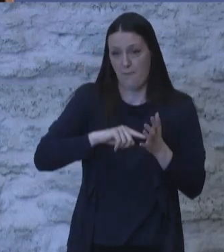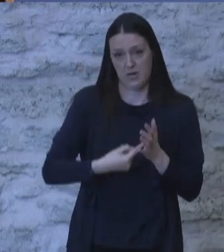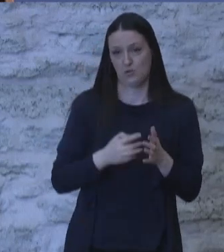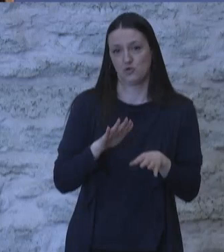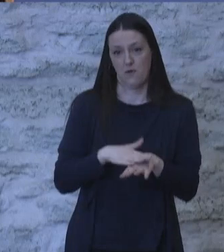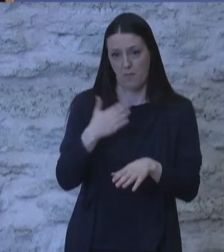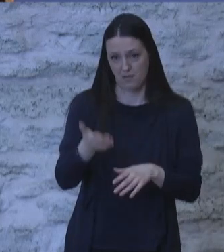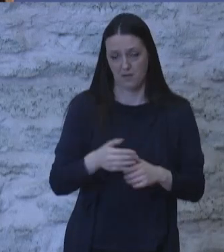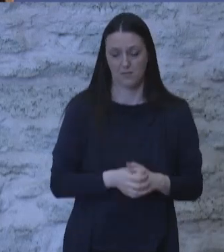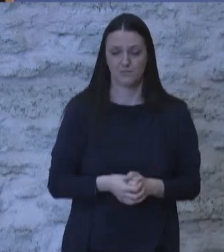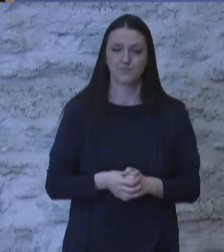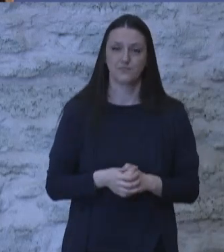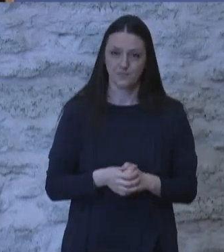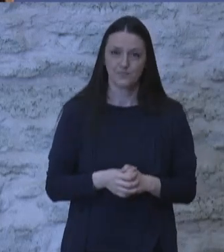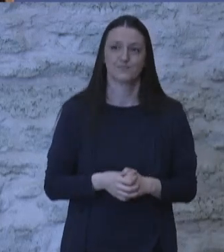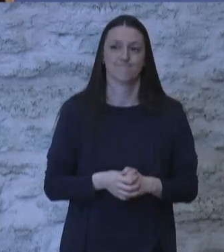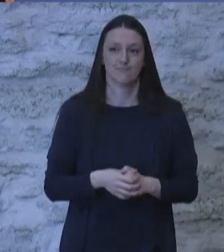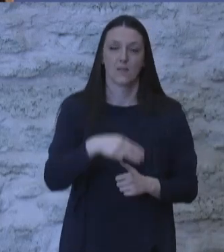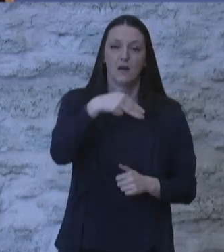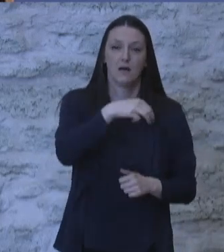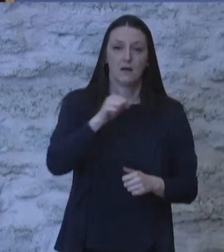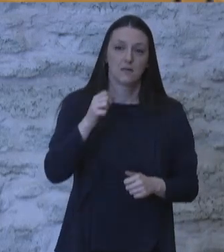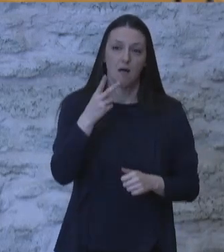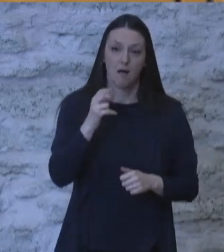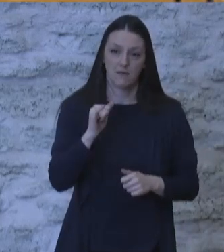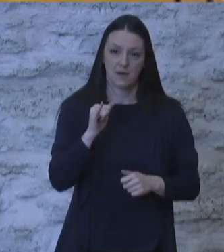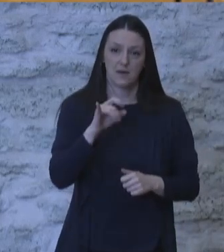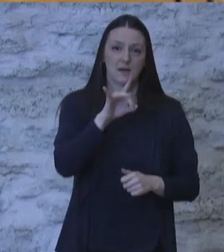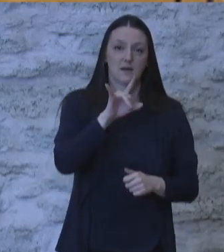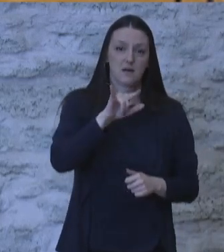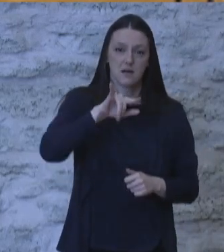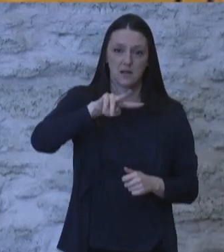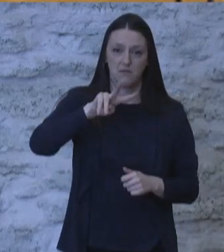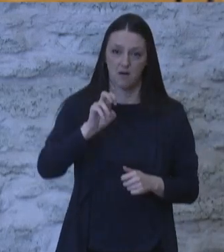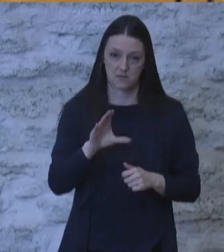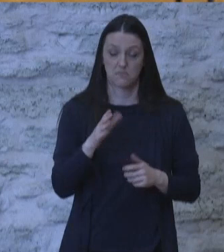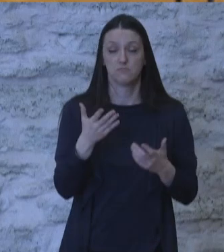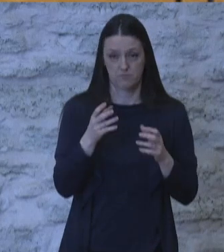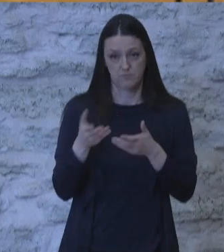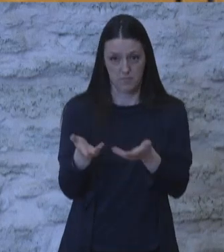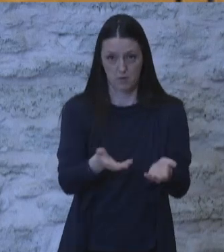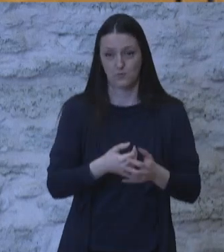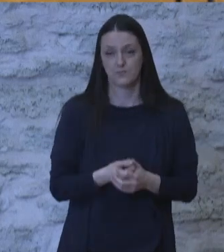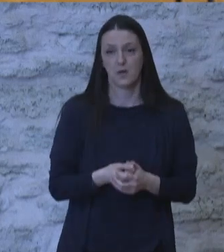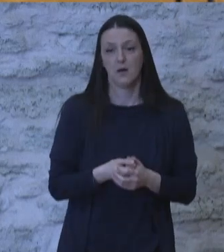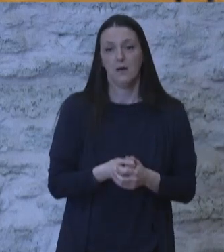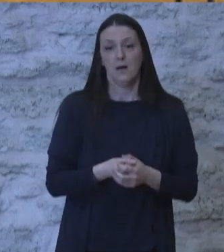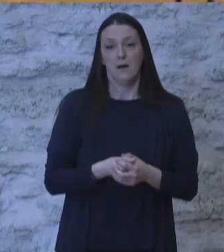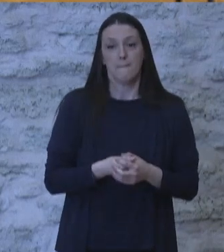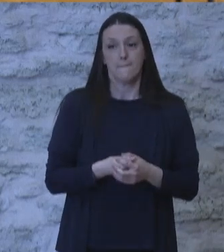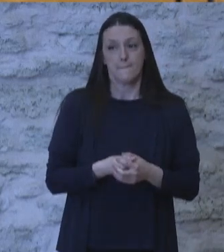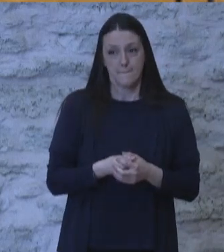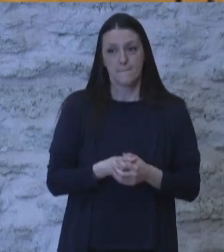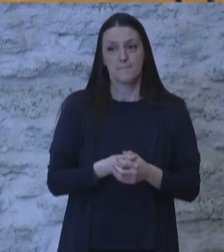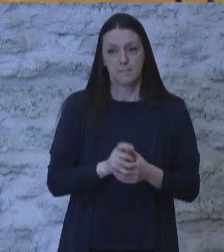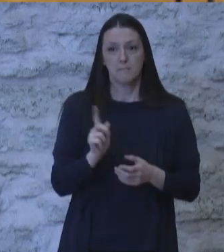Ta viraivas, palun. Ja, no teeks, mis öeldud kord välja, küll seda